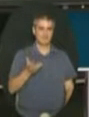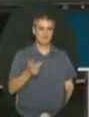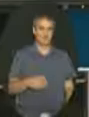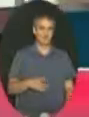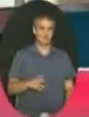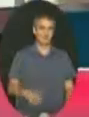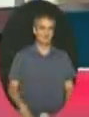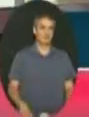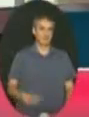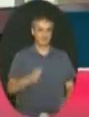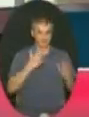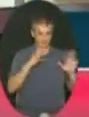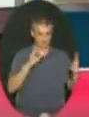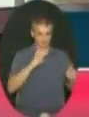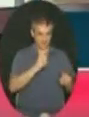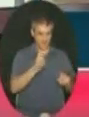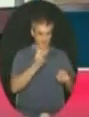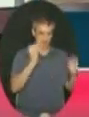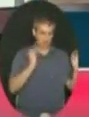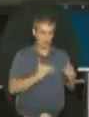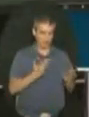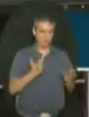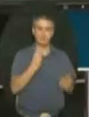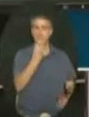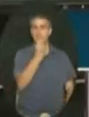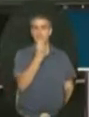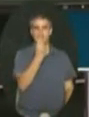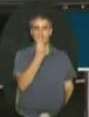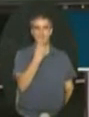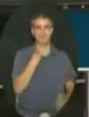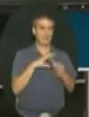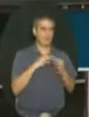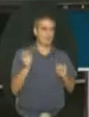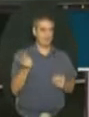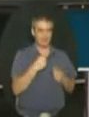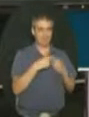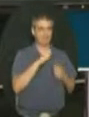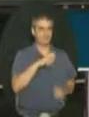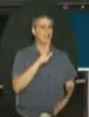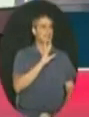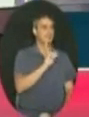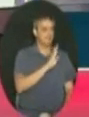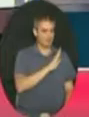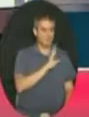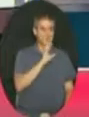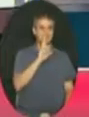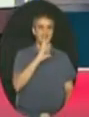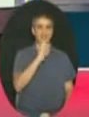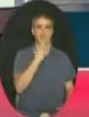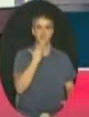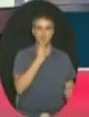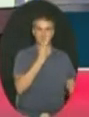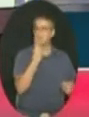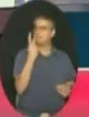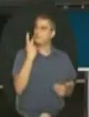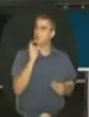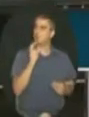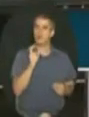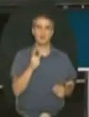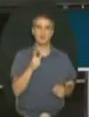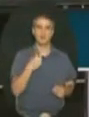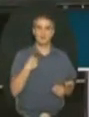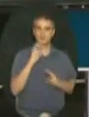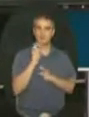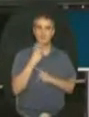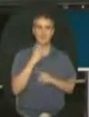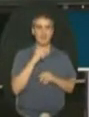את הבחירות ב10 מיליון שקל פחות. רגע, אז אני פרד מכם, חברי הכנסת דוד ביטן וצחי כהן, תודה רבה לשניכם, מילה אחת. אני